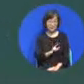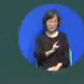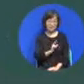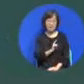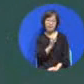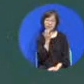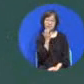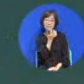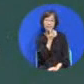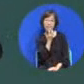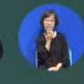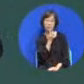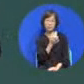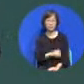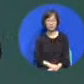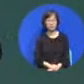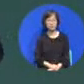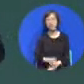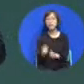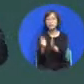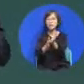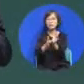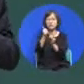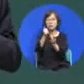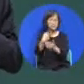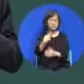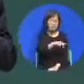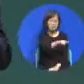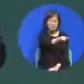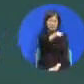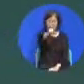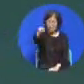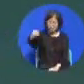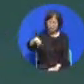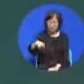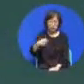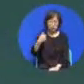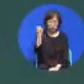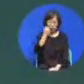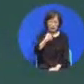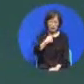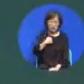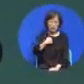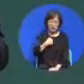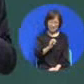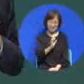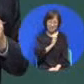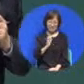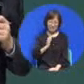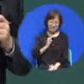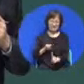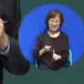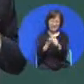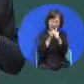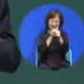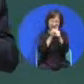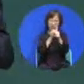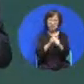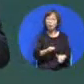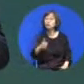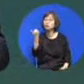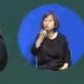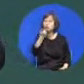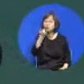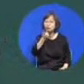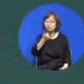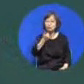이 중에 누가 나를 배신할 것이다. 그래서 예수님 그랬잖아요. So to Peter and to everybody, Jesus said, among them, someone will betray